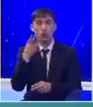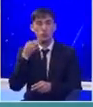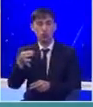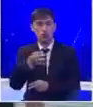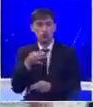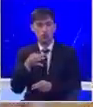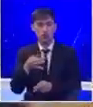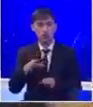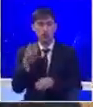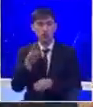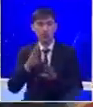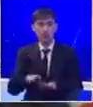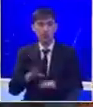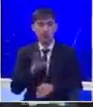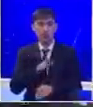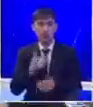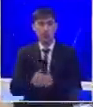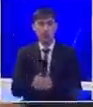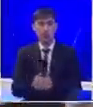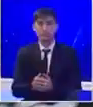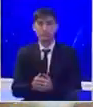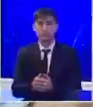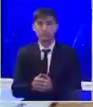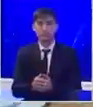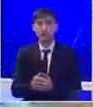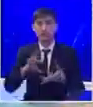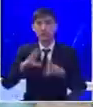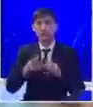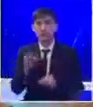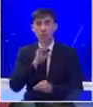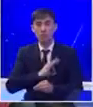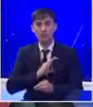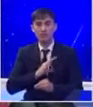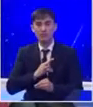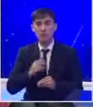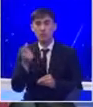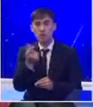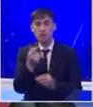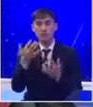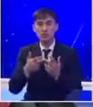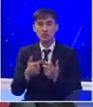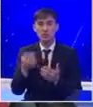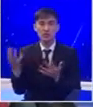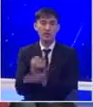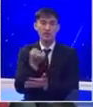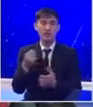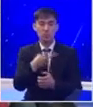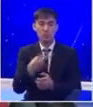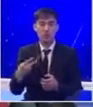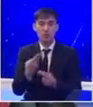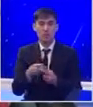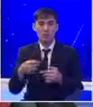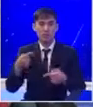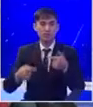области, расположившийся на третьем месте. С аналогичным количеством баллов, но с меньшим числом выигрышных партий. А потому борьба